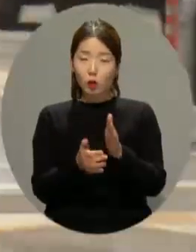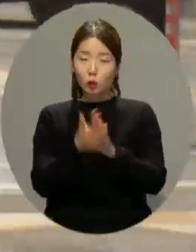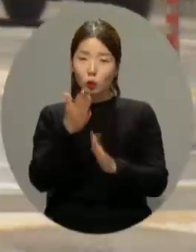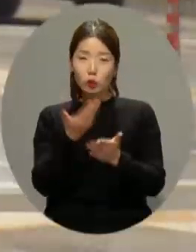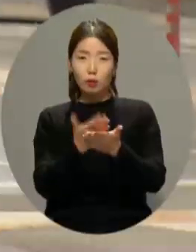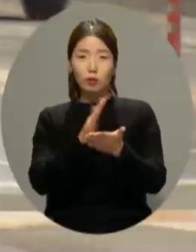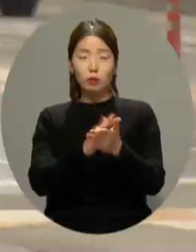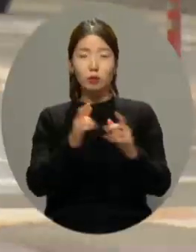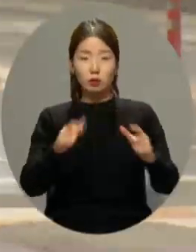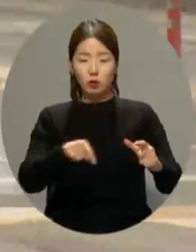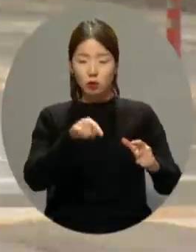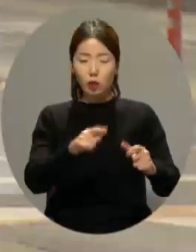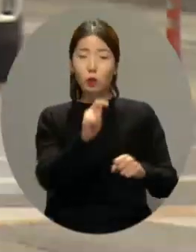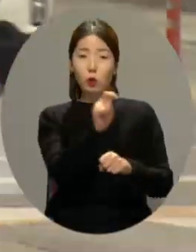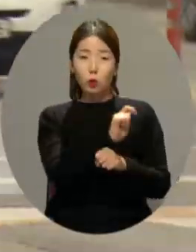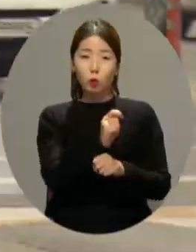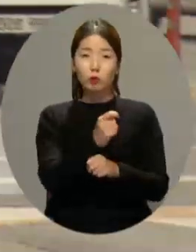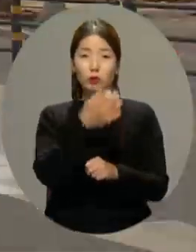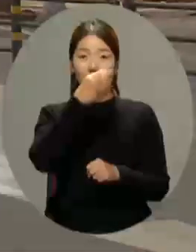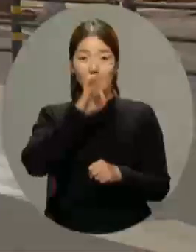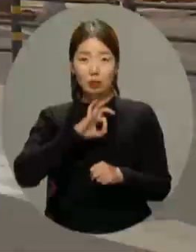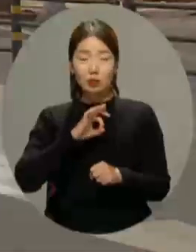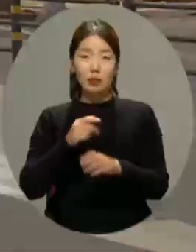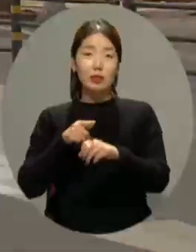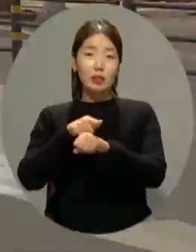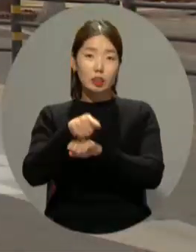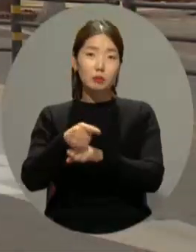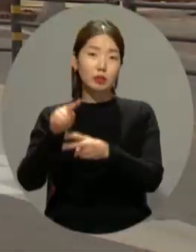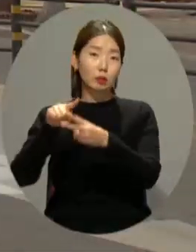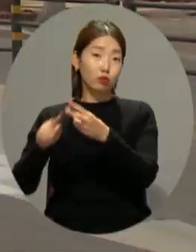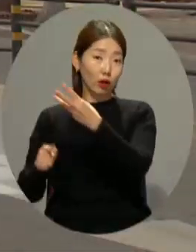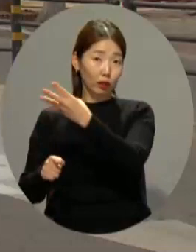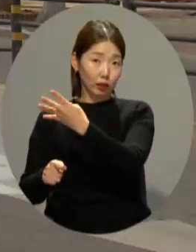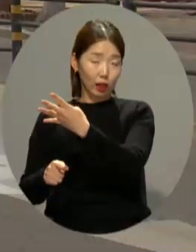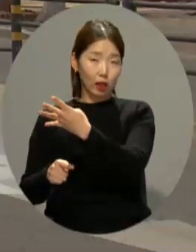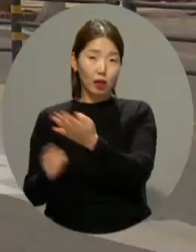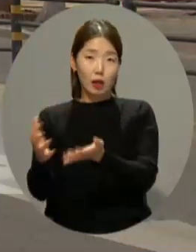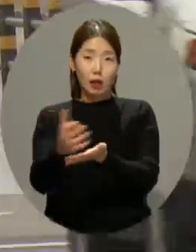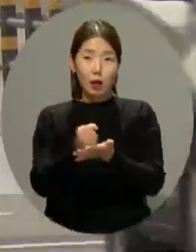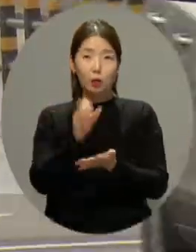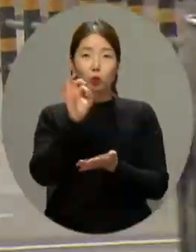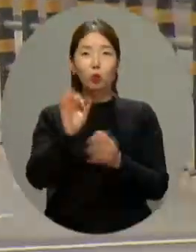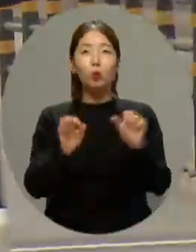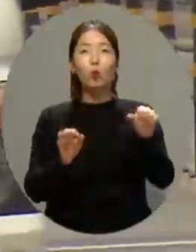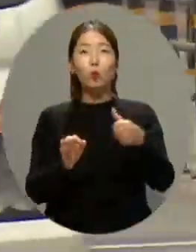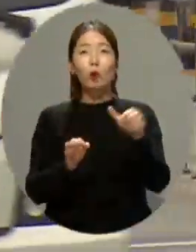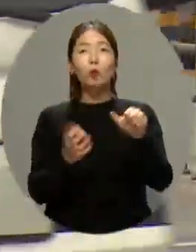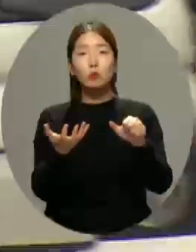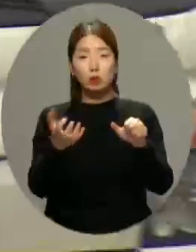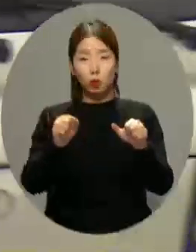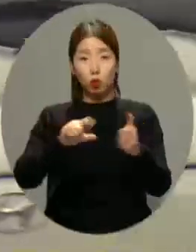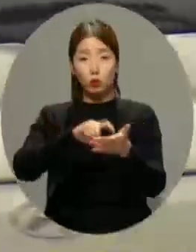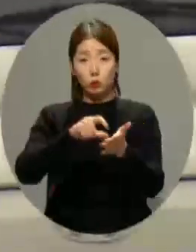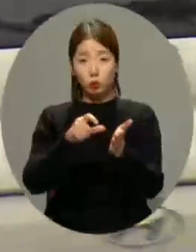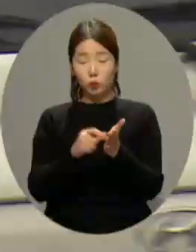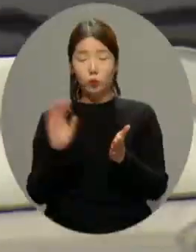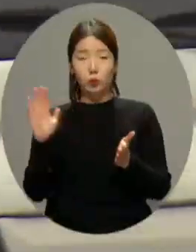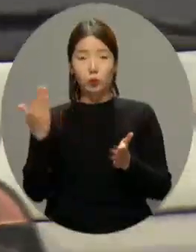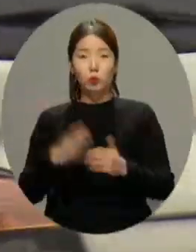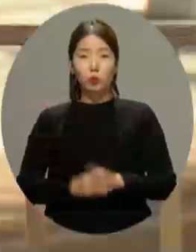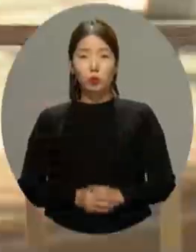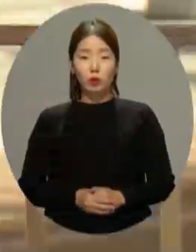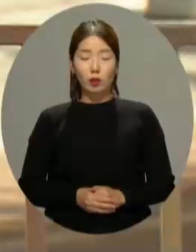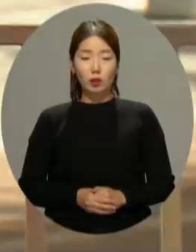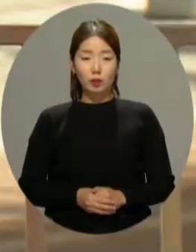도시재생 사업지역은 고창과 익산 임실 부안 등 4곳 확보된 국비는 550억원에 이릅니다